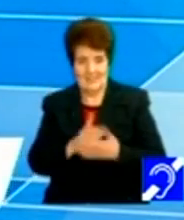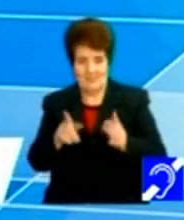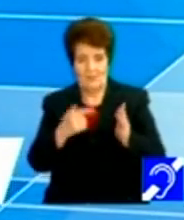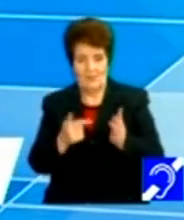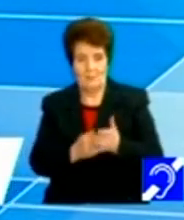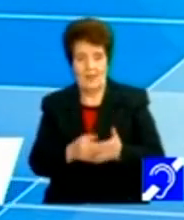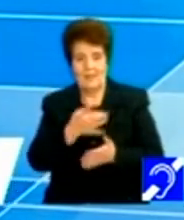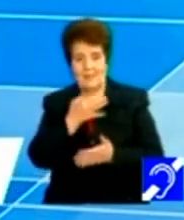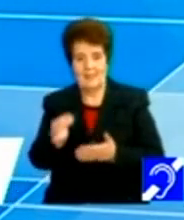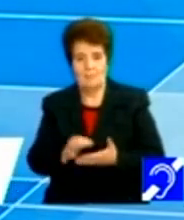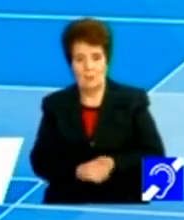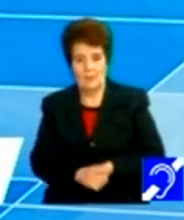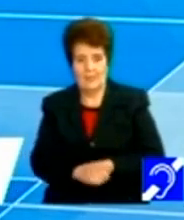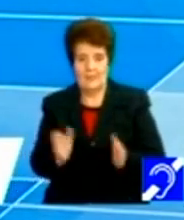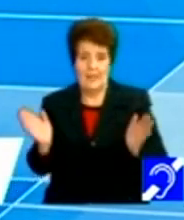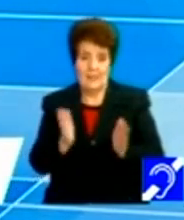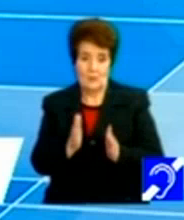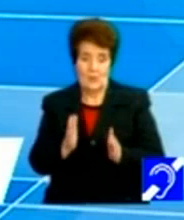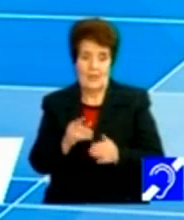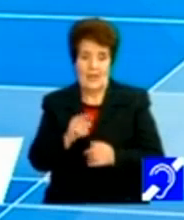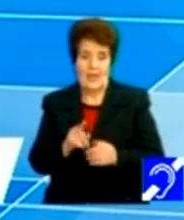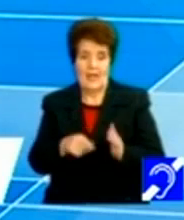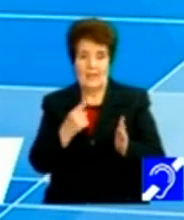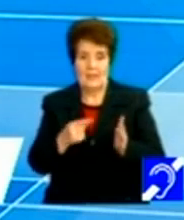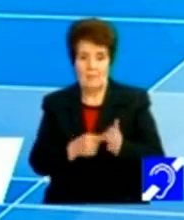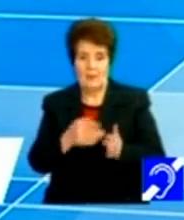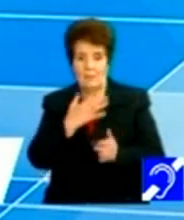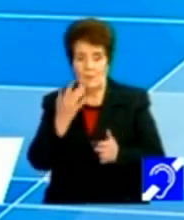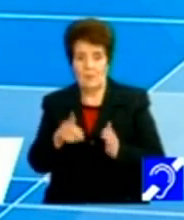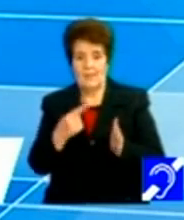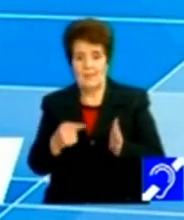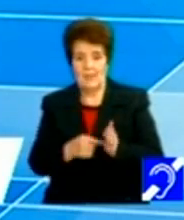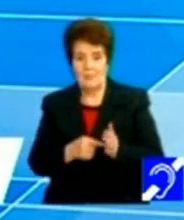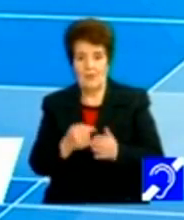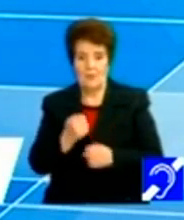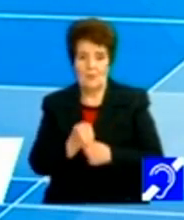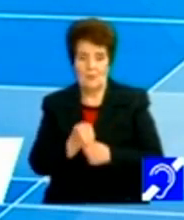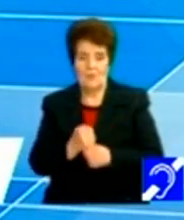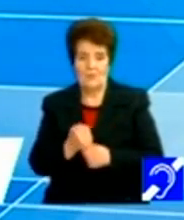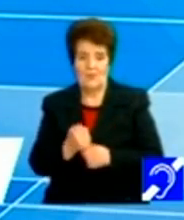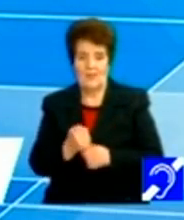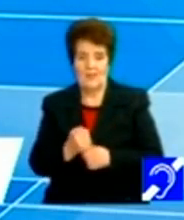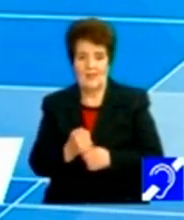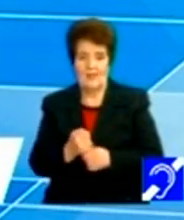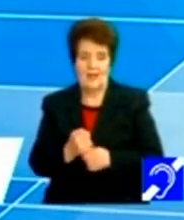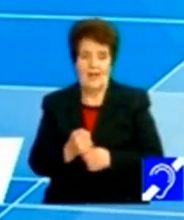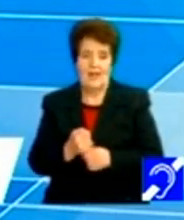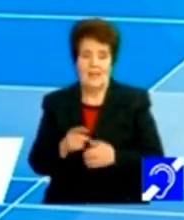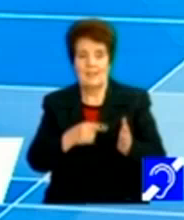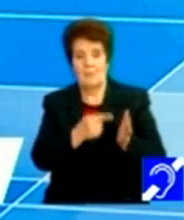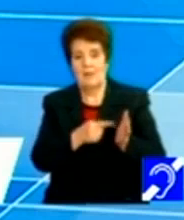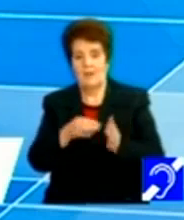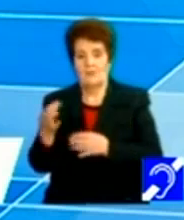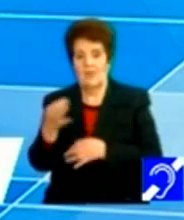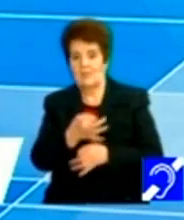vă rog să răspundeți pe scurt la întrebări, că sunt mai multe întrebări și facem așa un tir de întrebări și răspunsuri